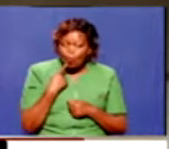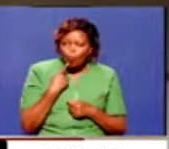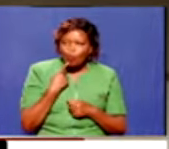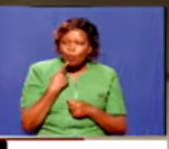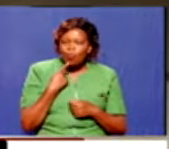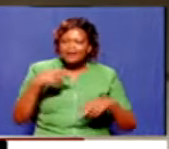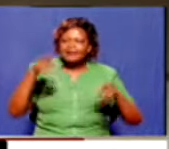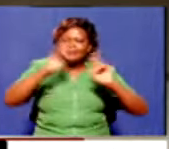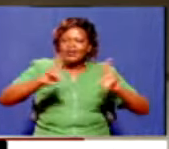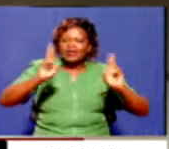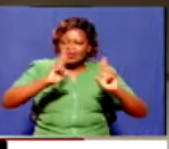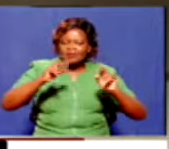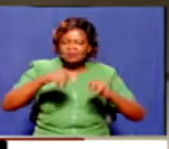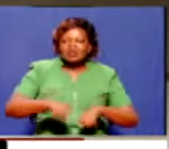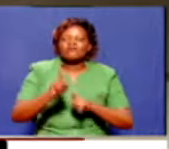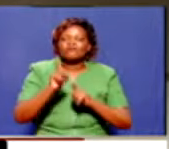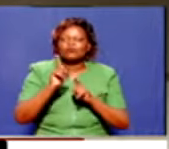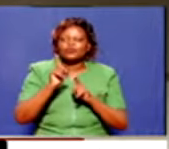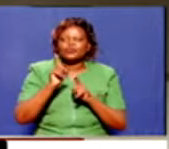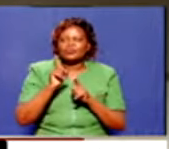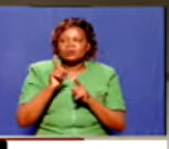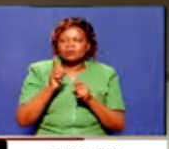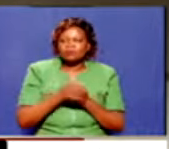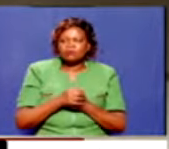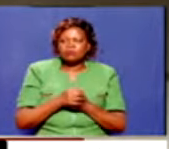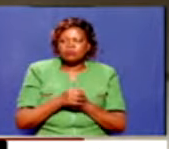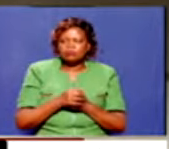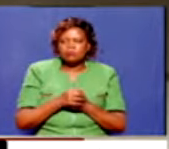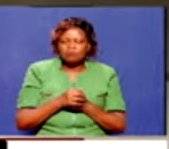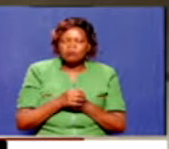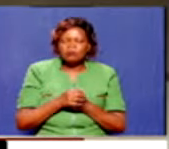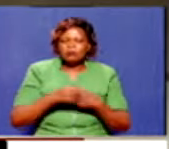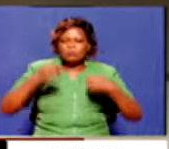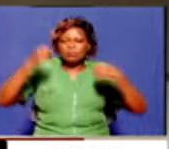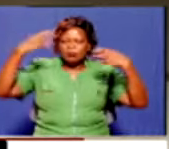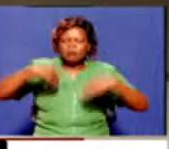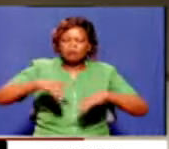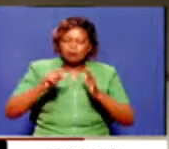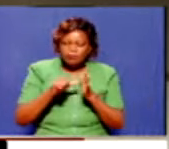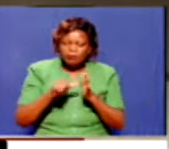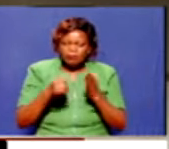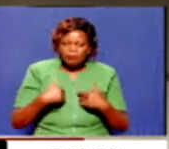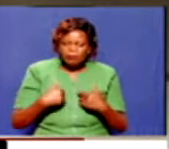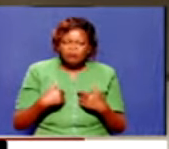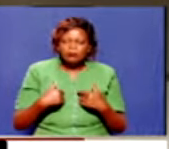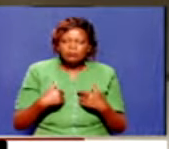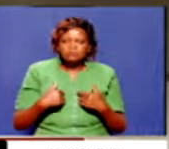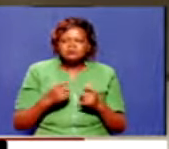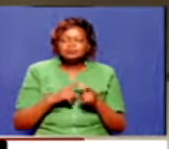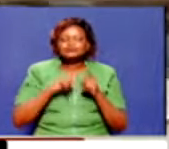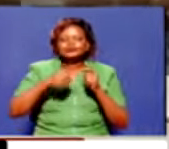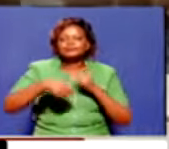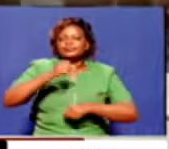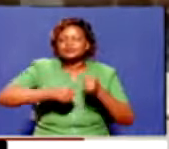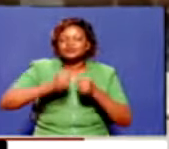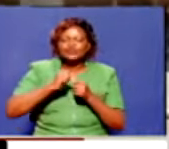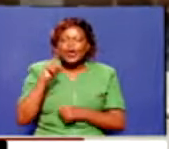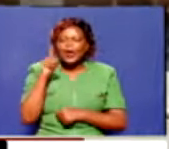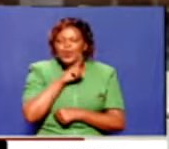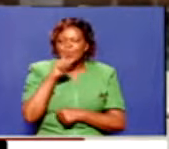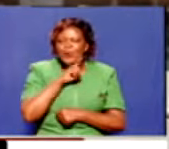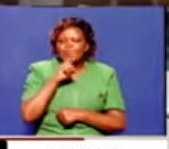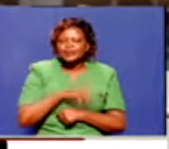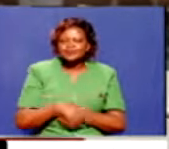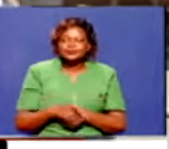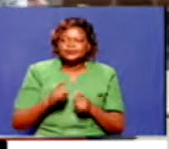tayari wameonekana waziwazi ni wakorofi, tutawachukulia hatua madhubuti. Aidha,